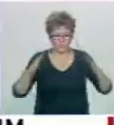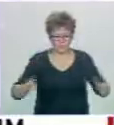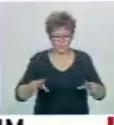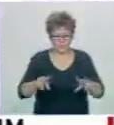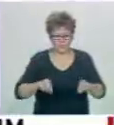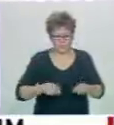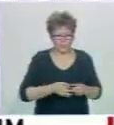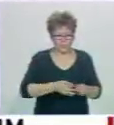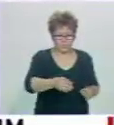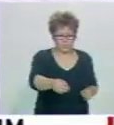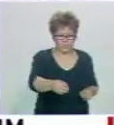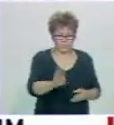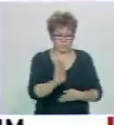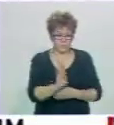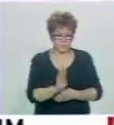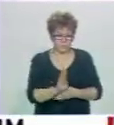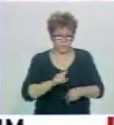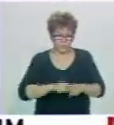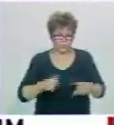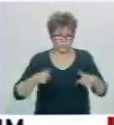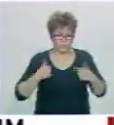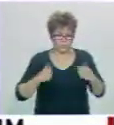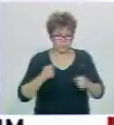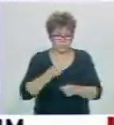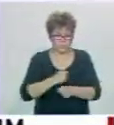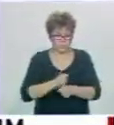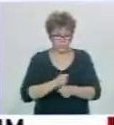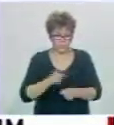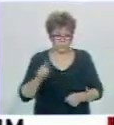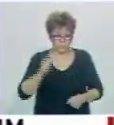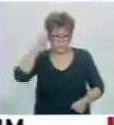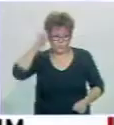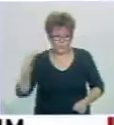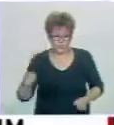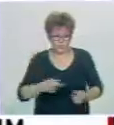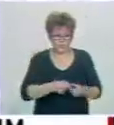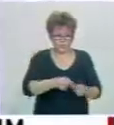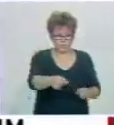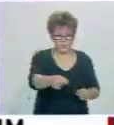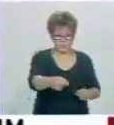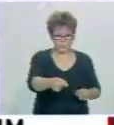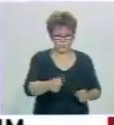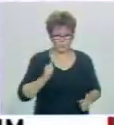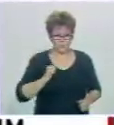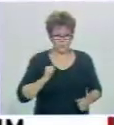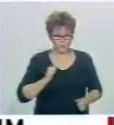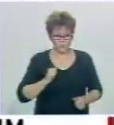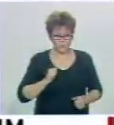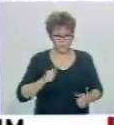măsurilor de securitate sănătate în muncă și, de asemenea, nerespectarea măsurilor de securitate și sănătate în